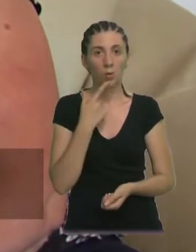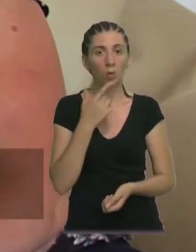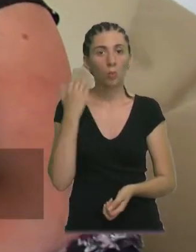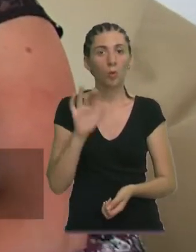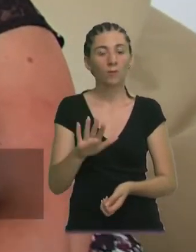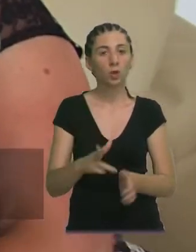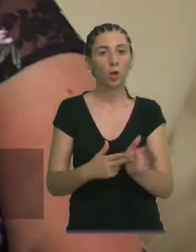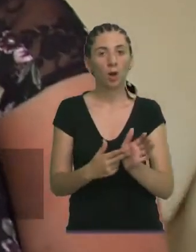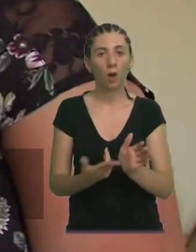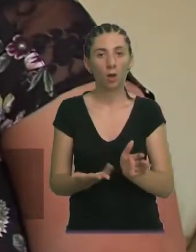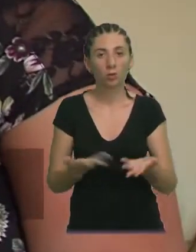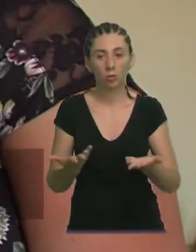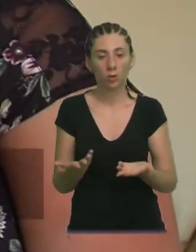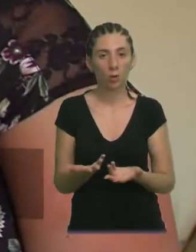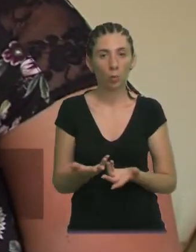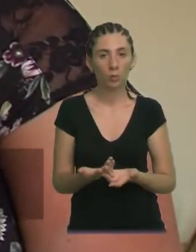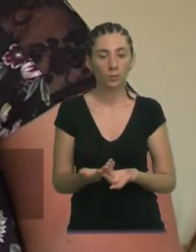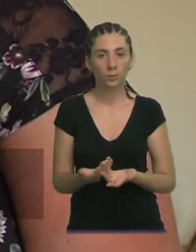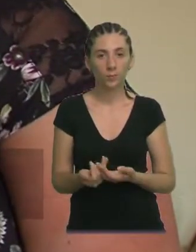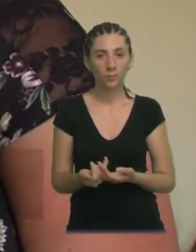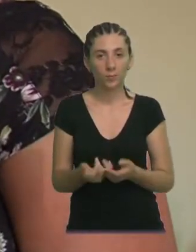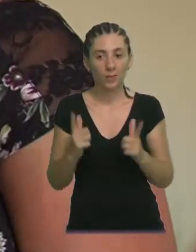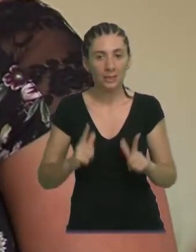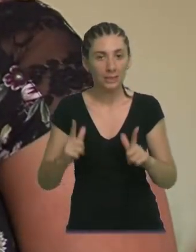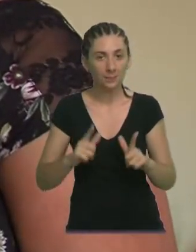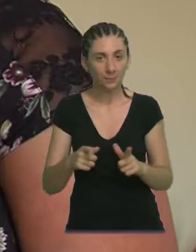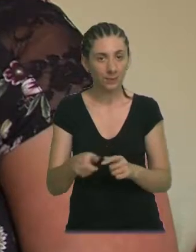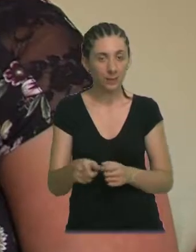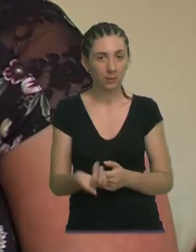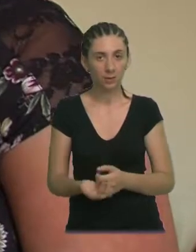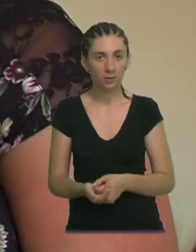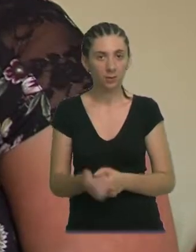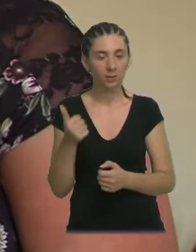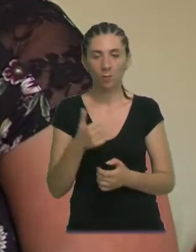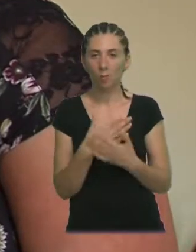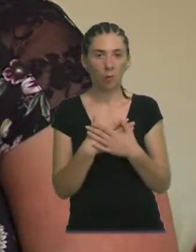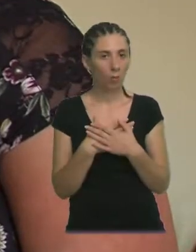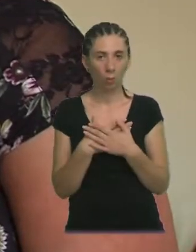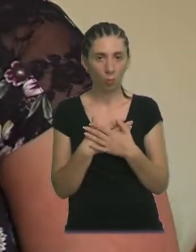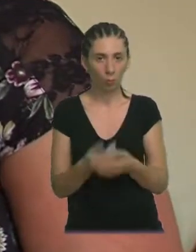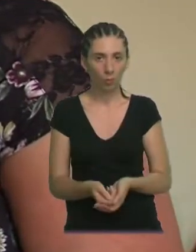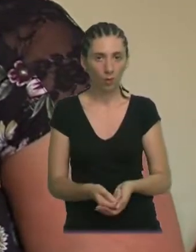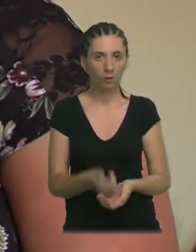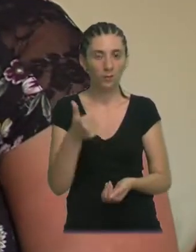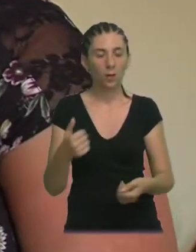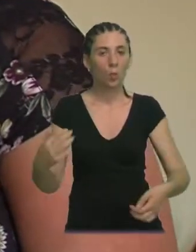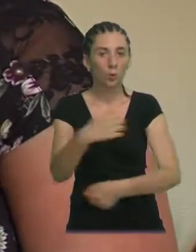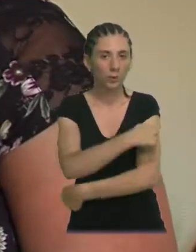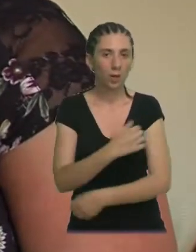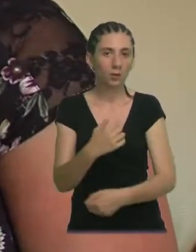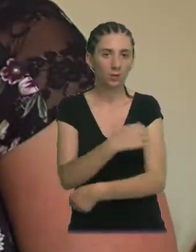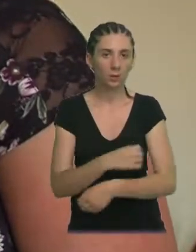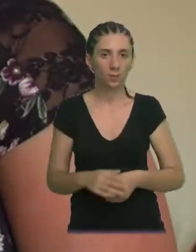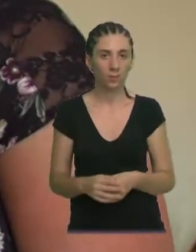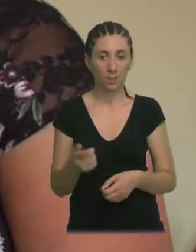to bio vaš način da ih nekako smirite? Pa samo ljubav i samo zagrljaj.